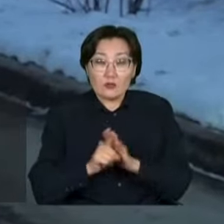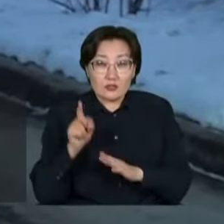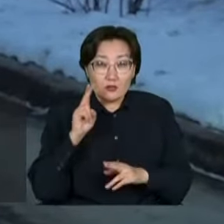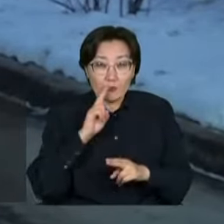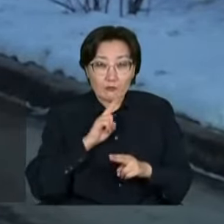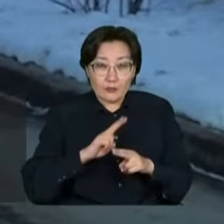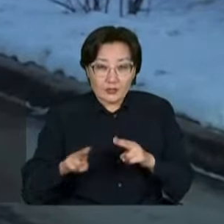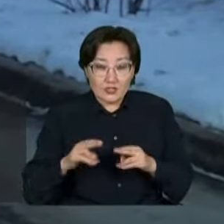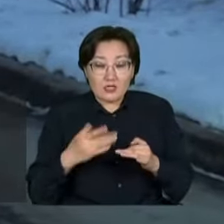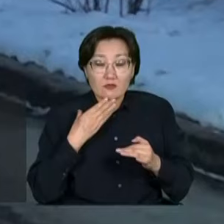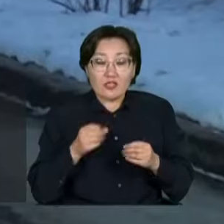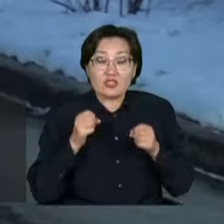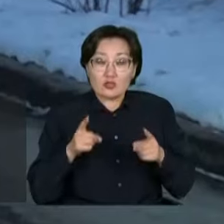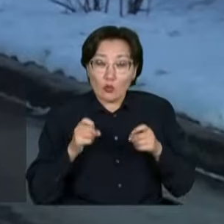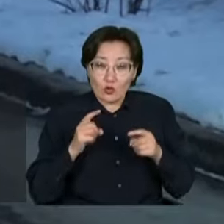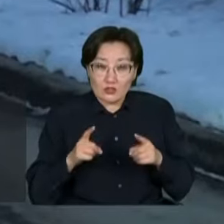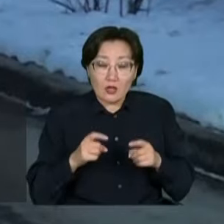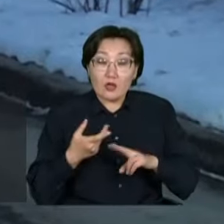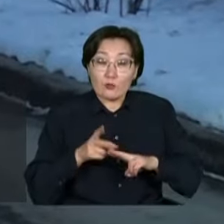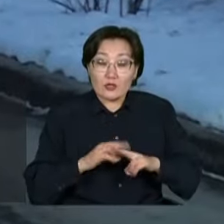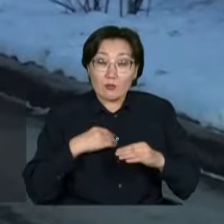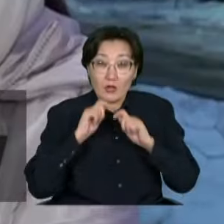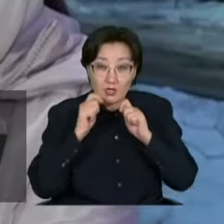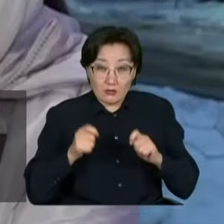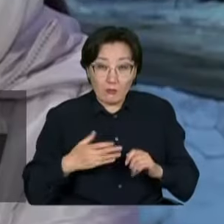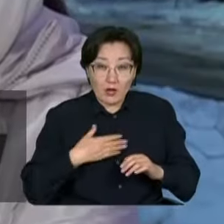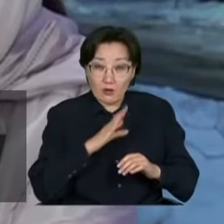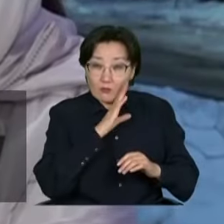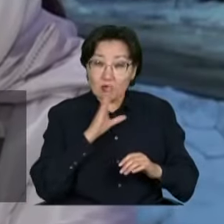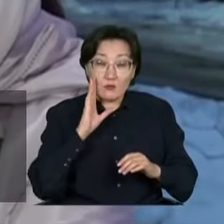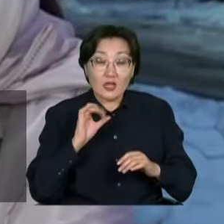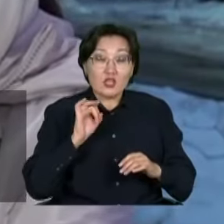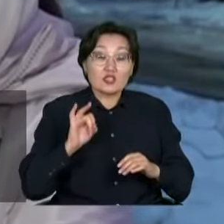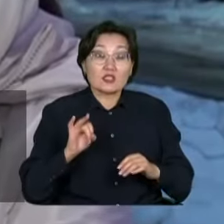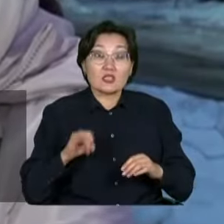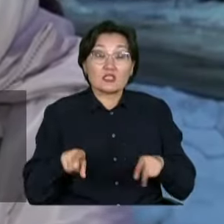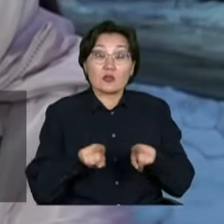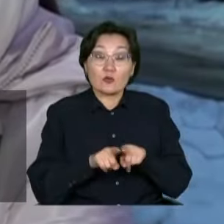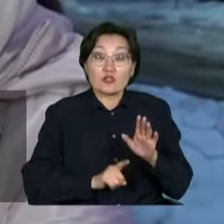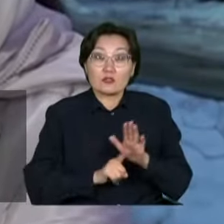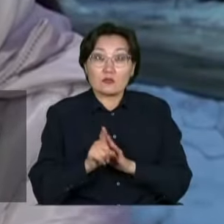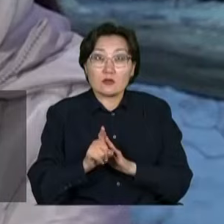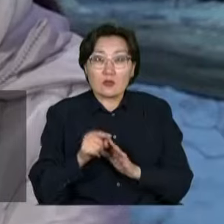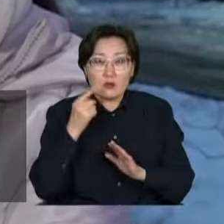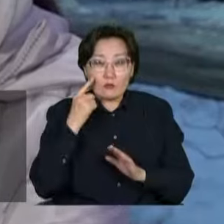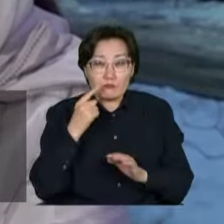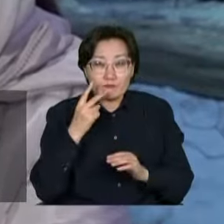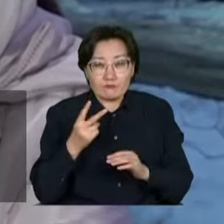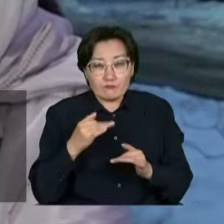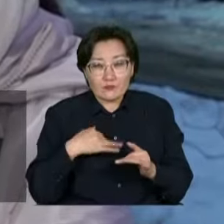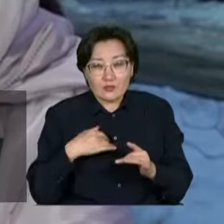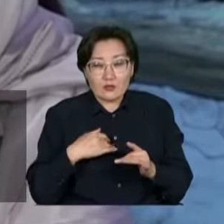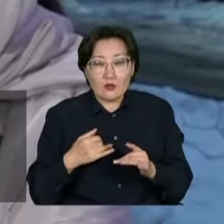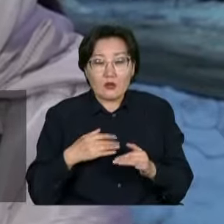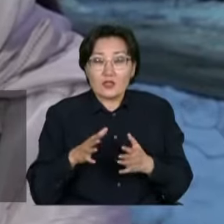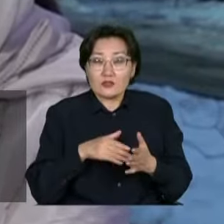мои драгоценности, золото, которое мне подарила моя мама. Вот. И так я начала подозревать его. Он до сих пор ходит, он не